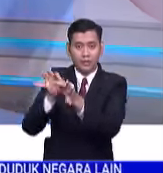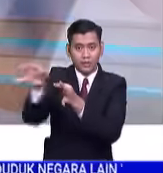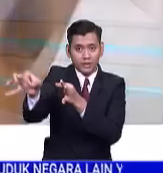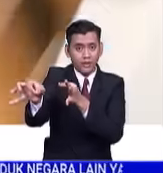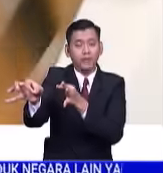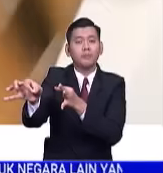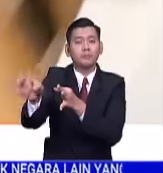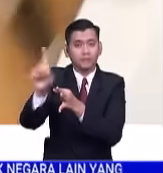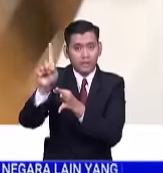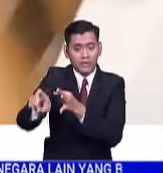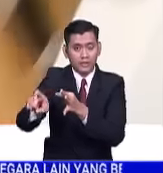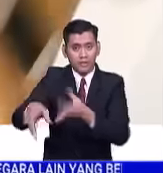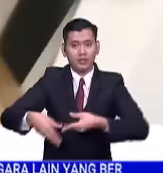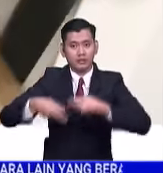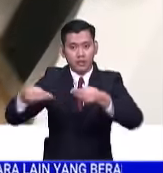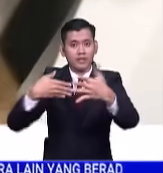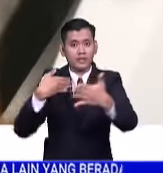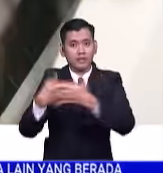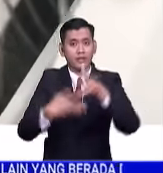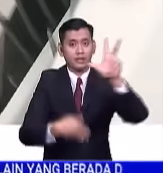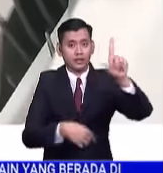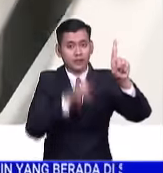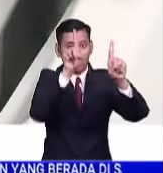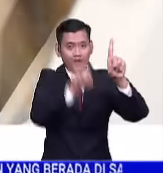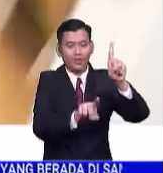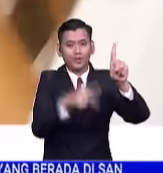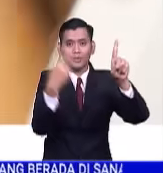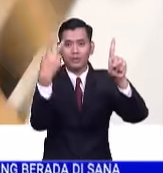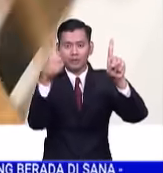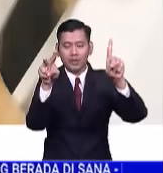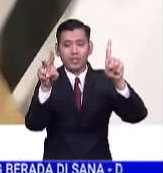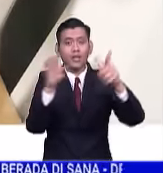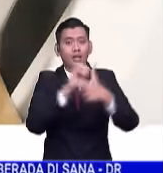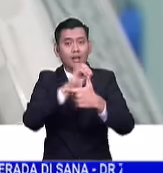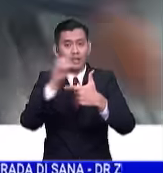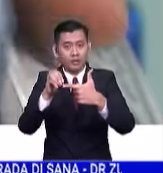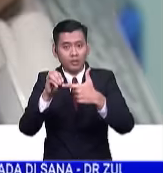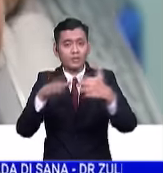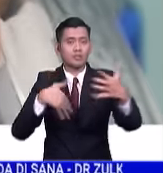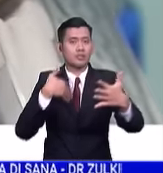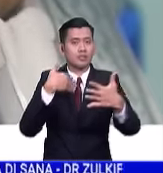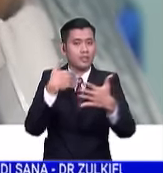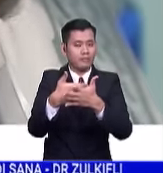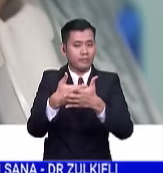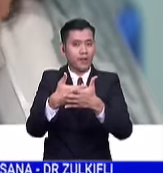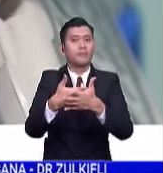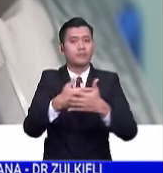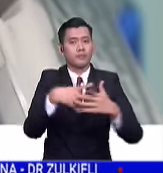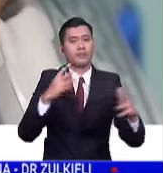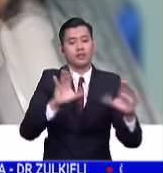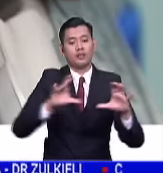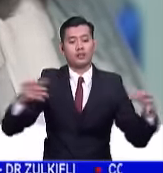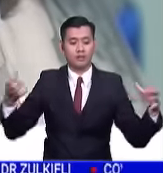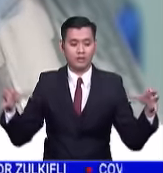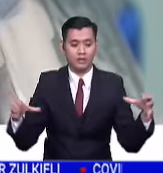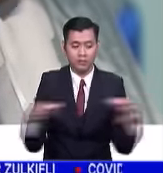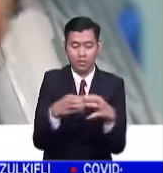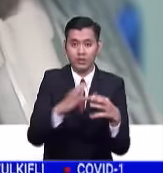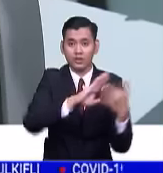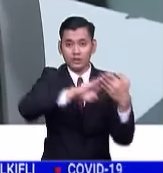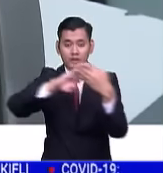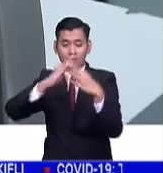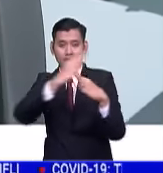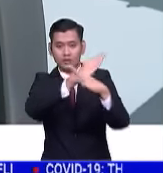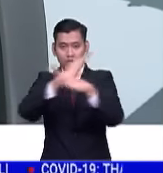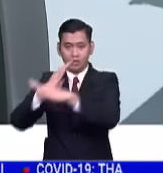perlu diberikan sehingga 31 Disember 2021 atau sehingga imuniti kelompok dicapai. Individu